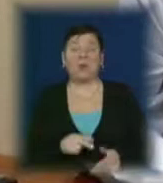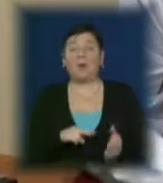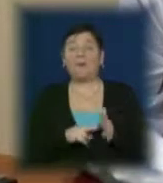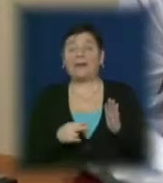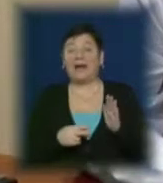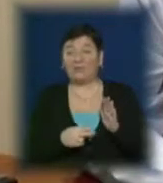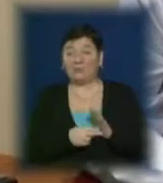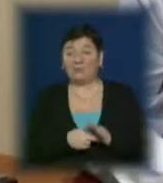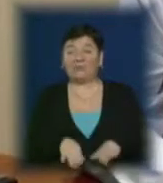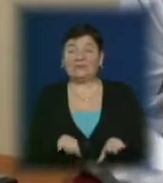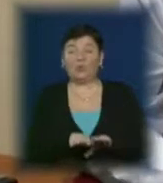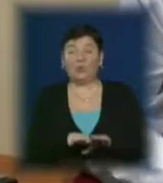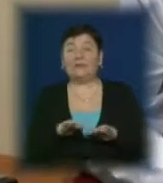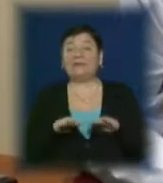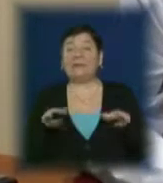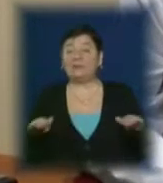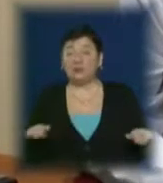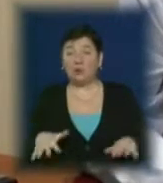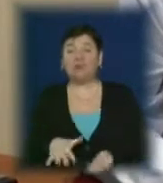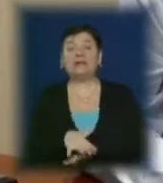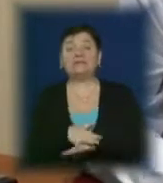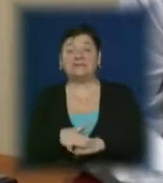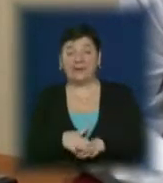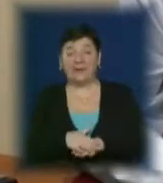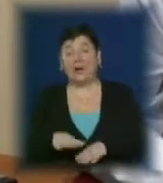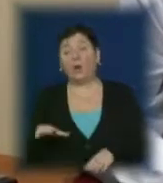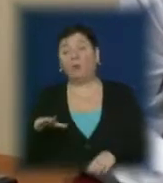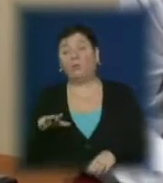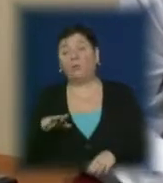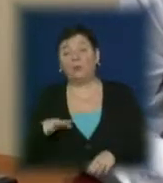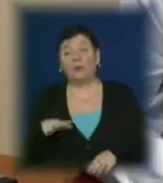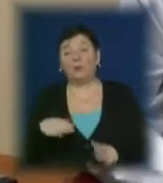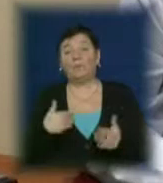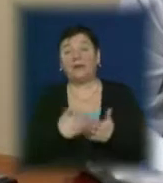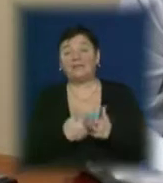плановою санацією дитячого населення було охоплено